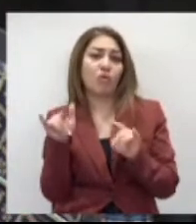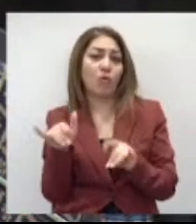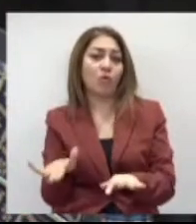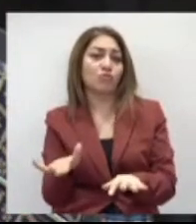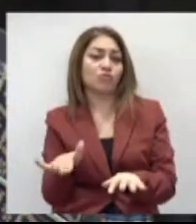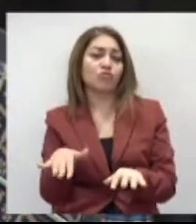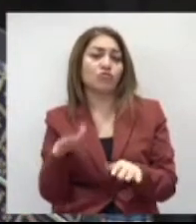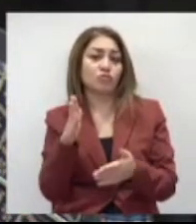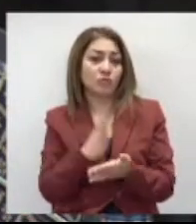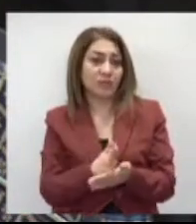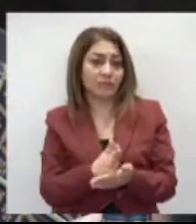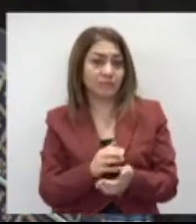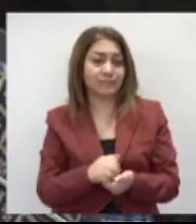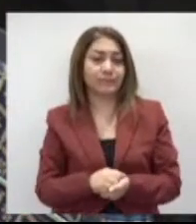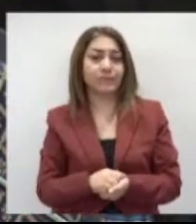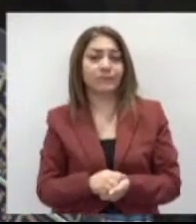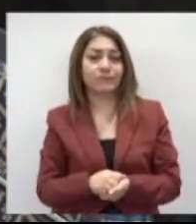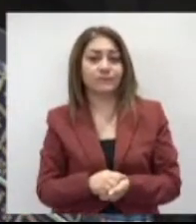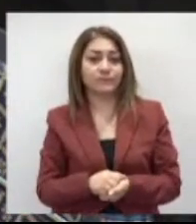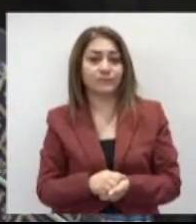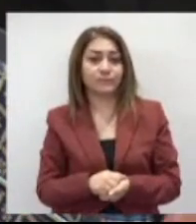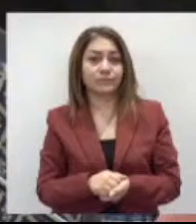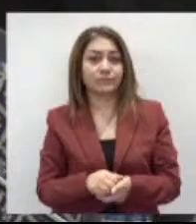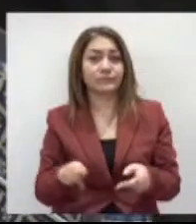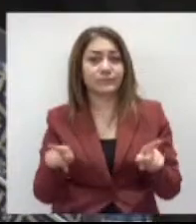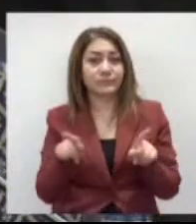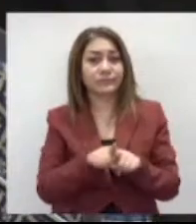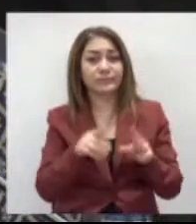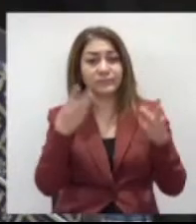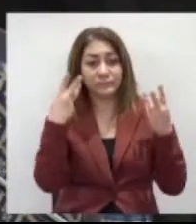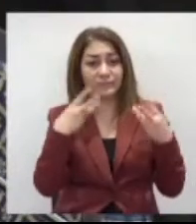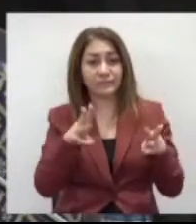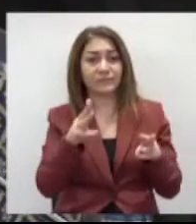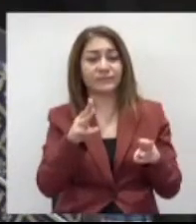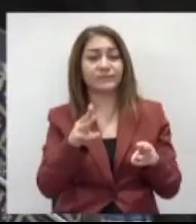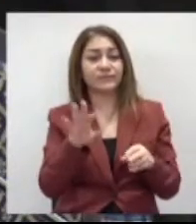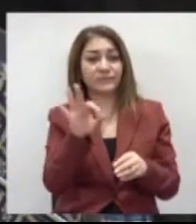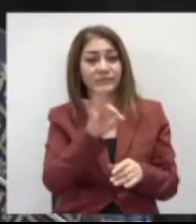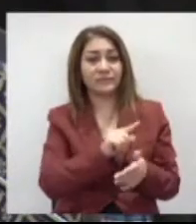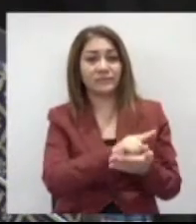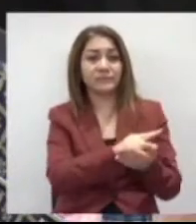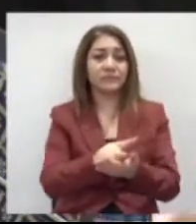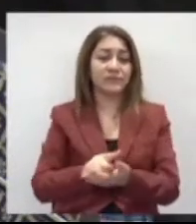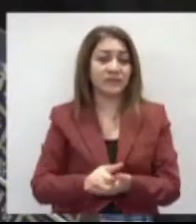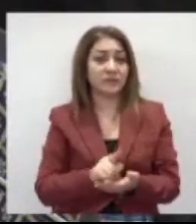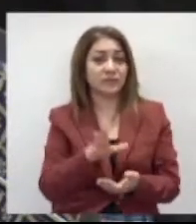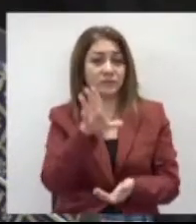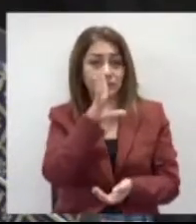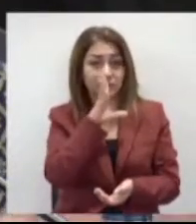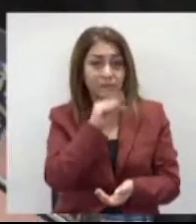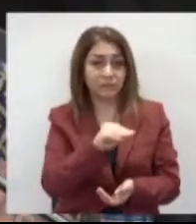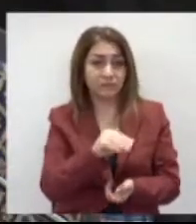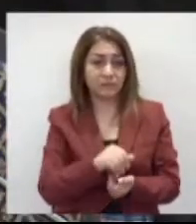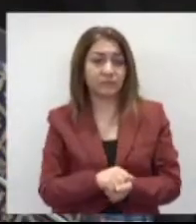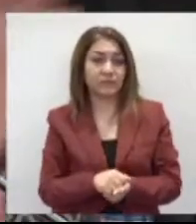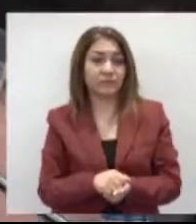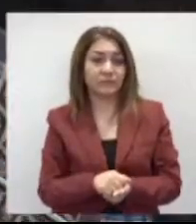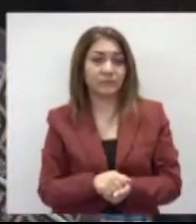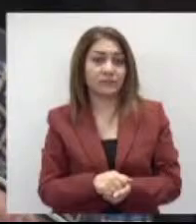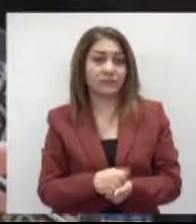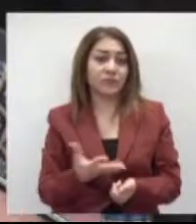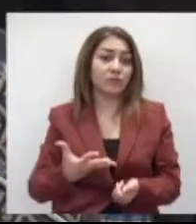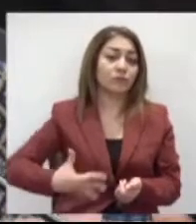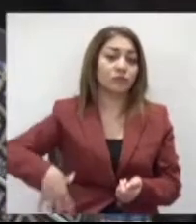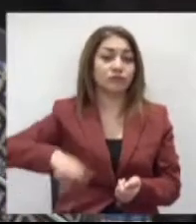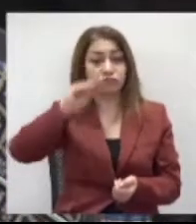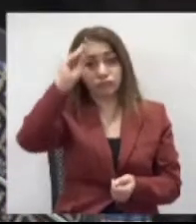և կարգավիճակ ունեցող սուբյեկտ է, դարձյալ ոճական տեսանկյունից կարող ենք քննարկման առարկա դարձնել, եթե օրինակ